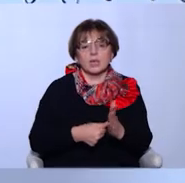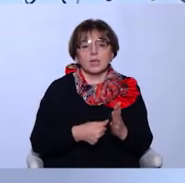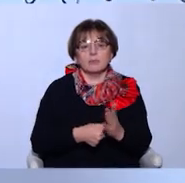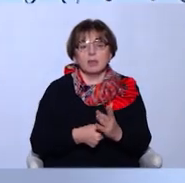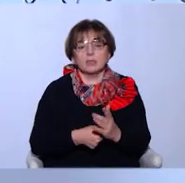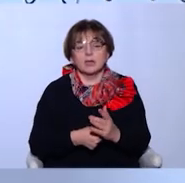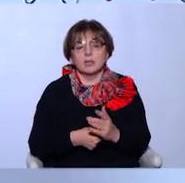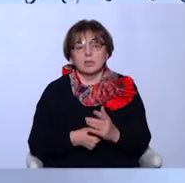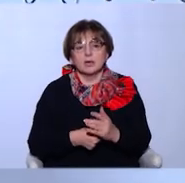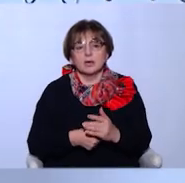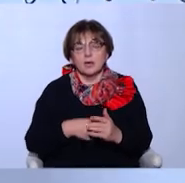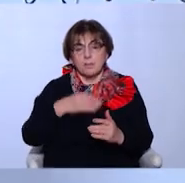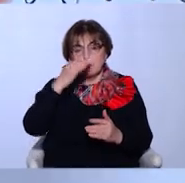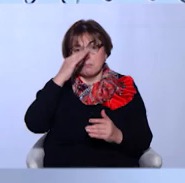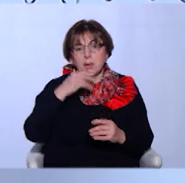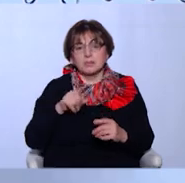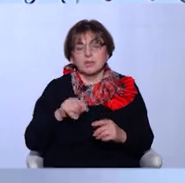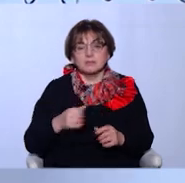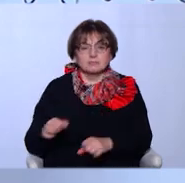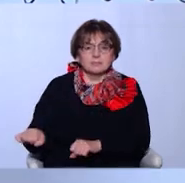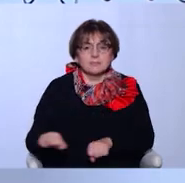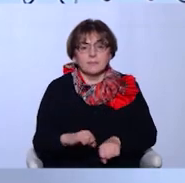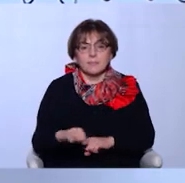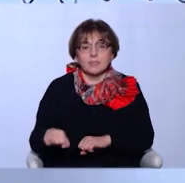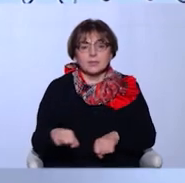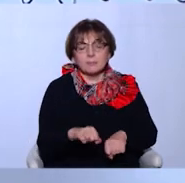ეხმარება მამითადი მას ყანის სამკალში, ანუ